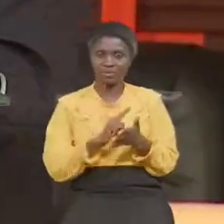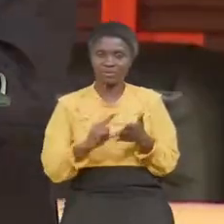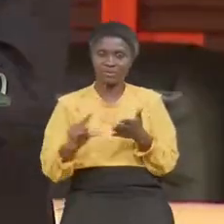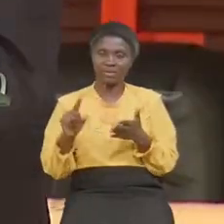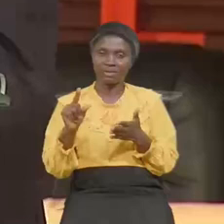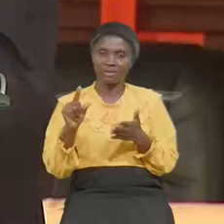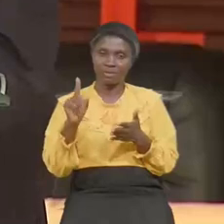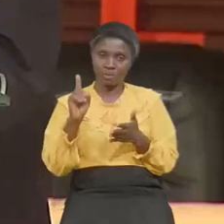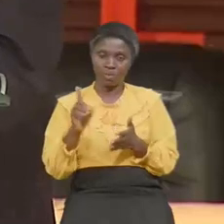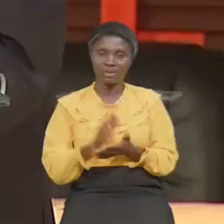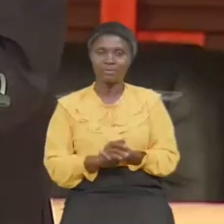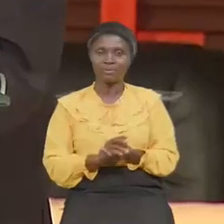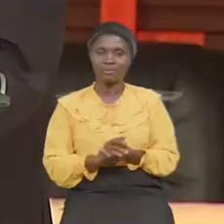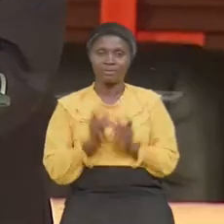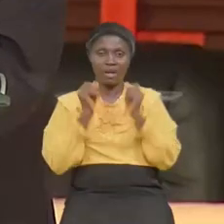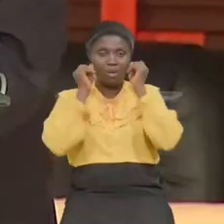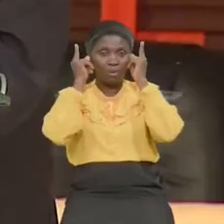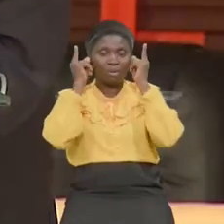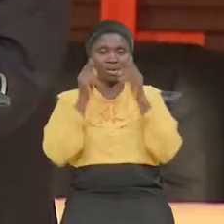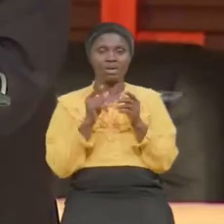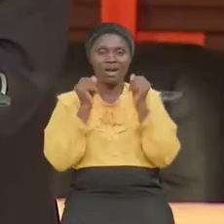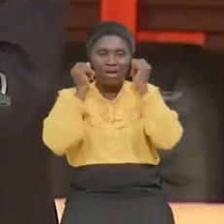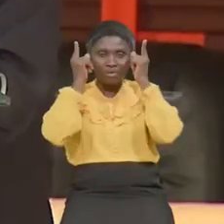verset 1. Psaume 52, verset 1.